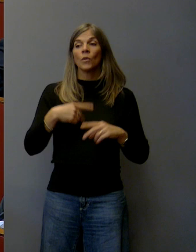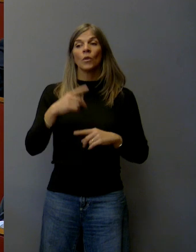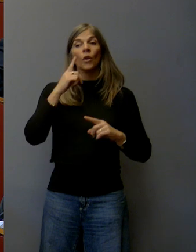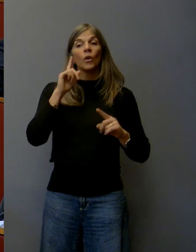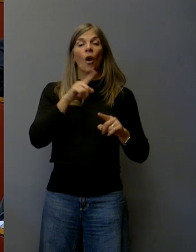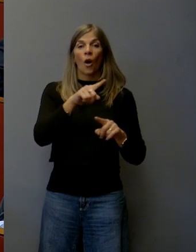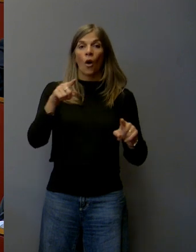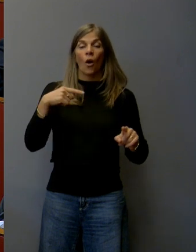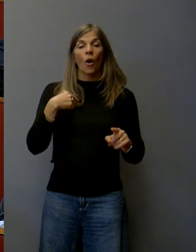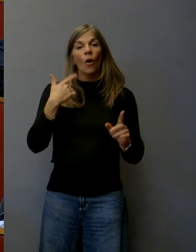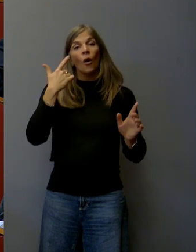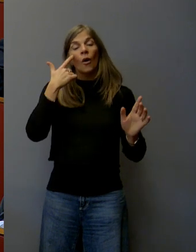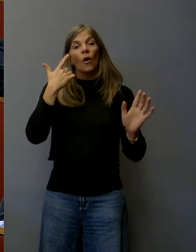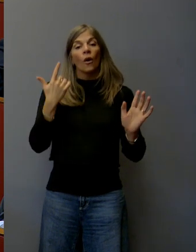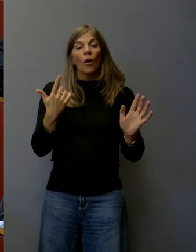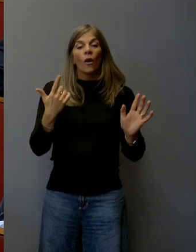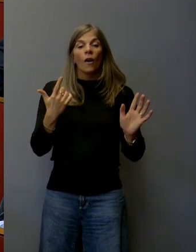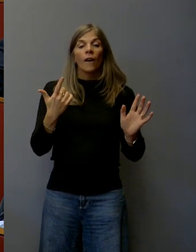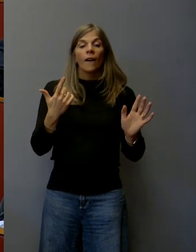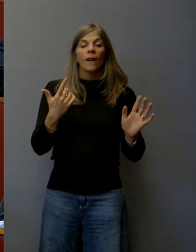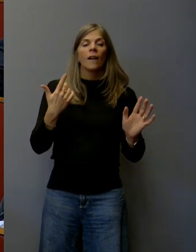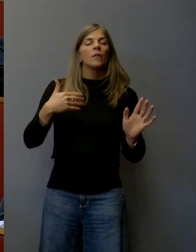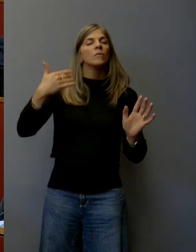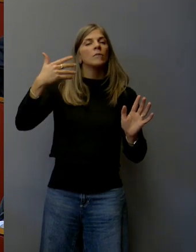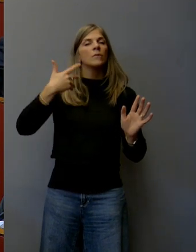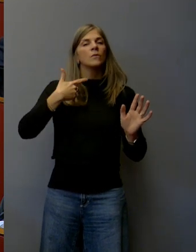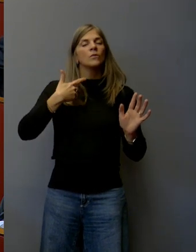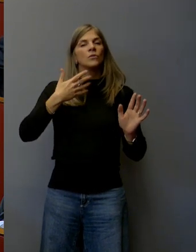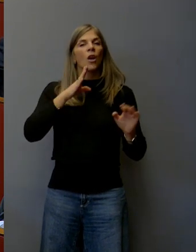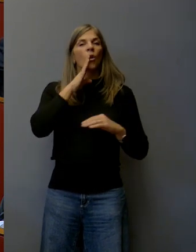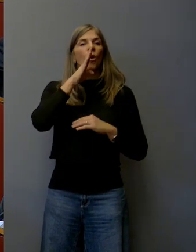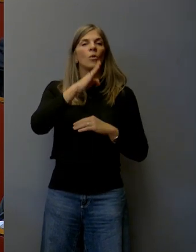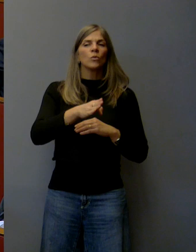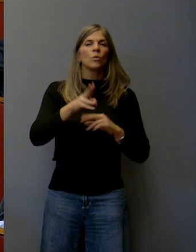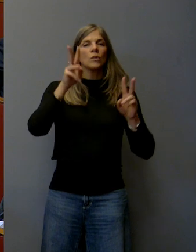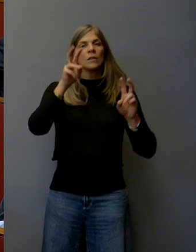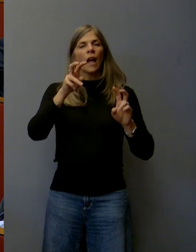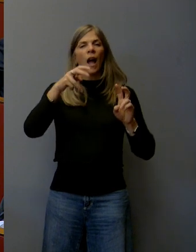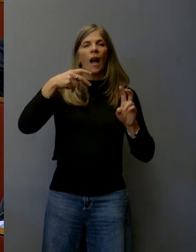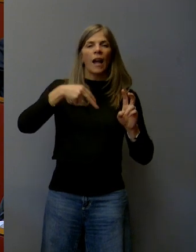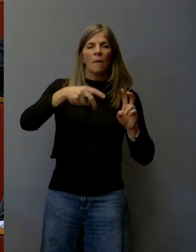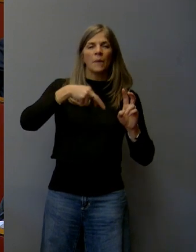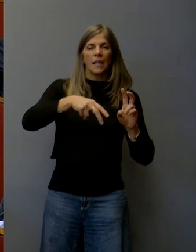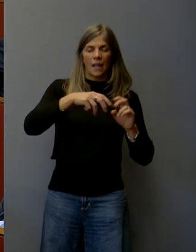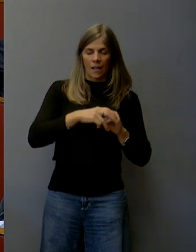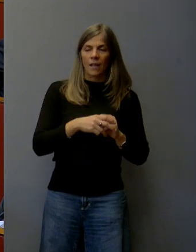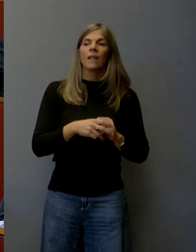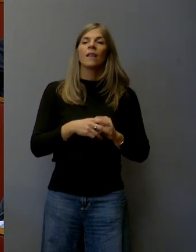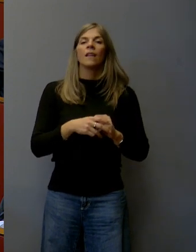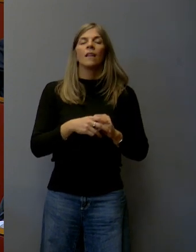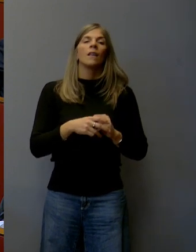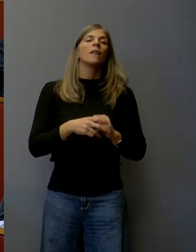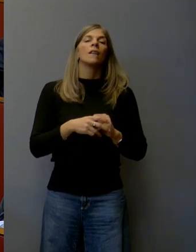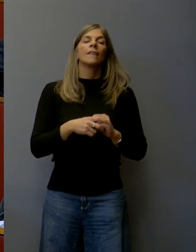una volta esistevano una consulta anche del camminare Se non ricordo male e oltre alla giusta